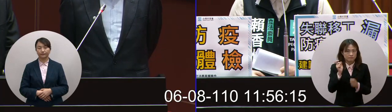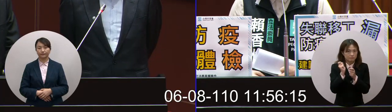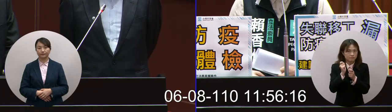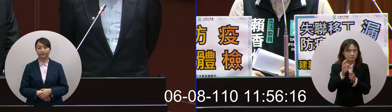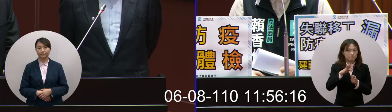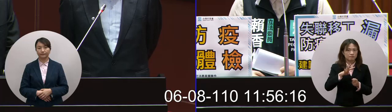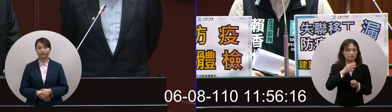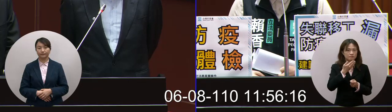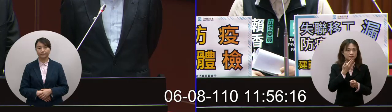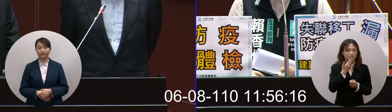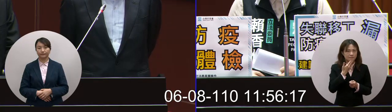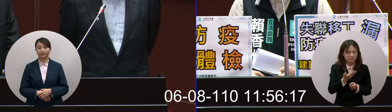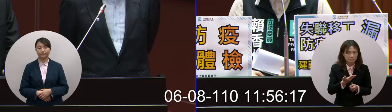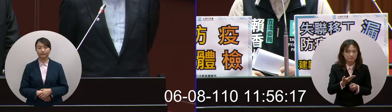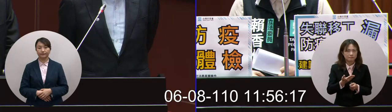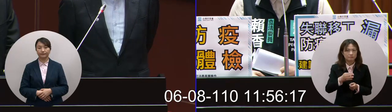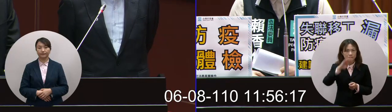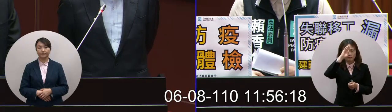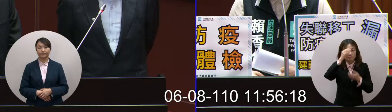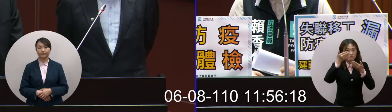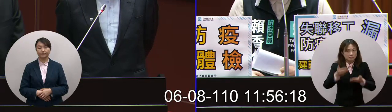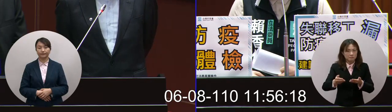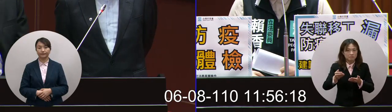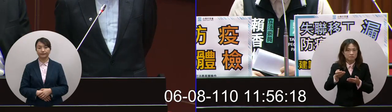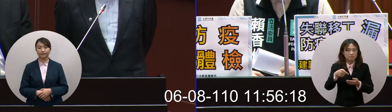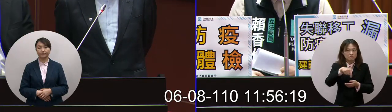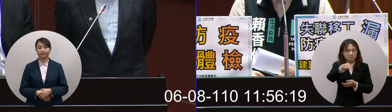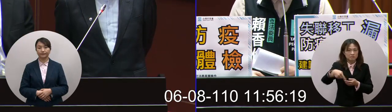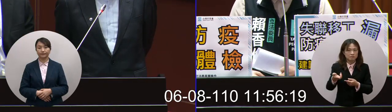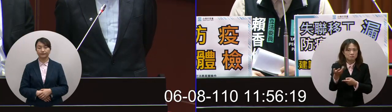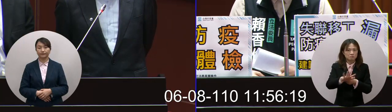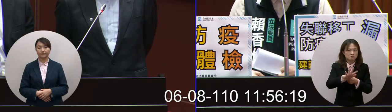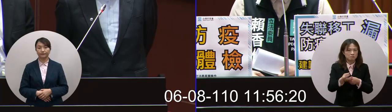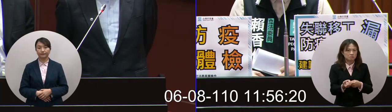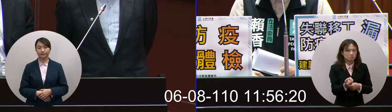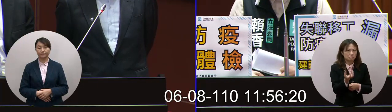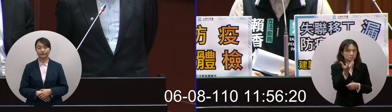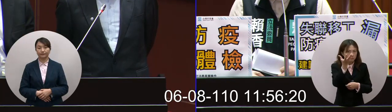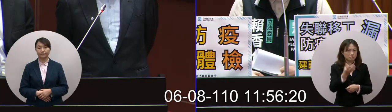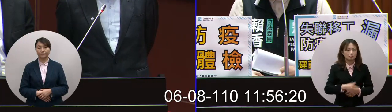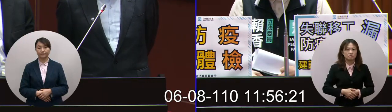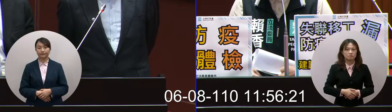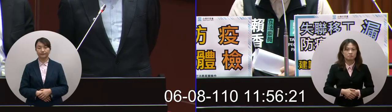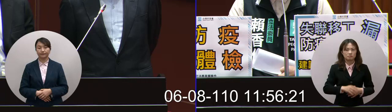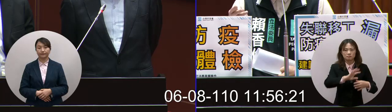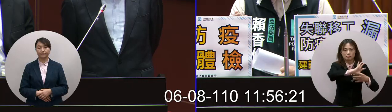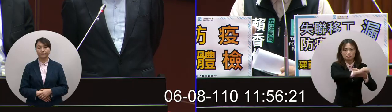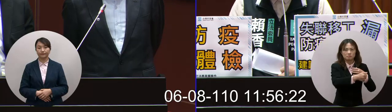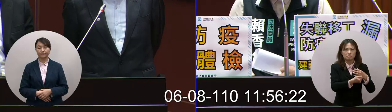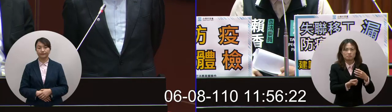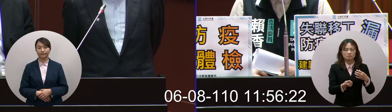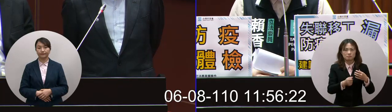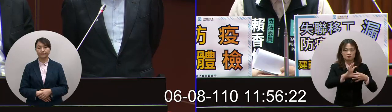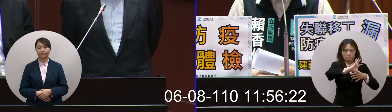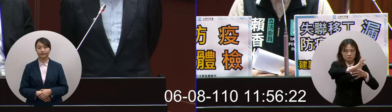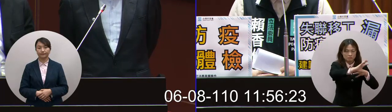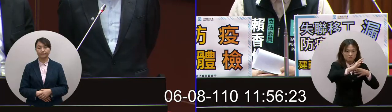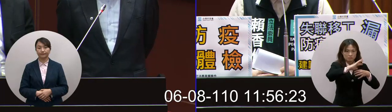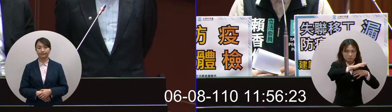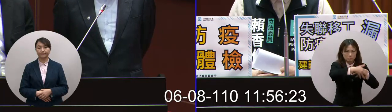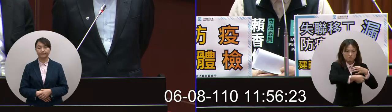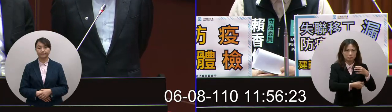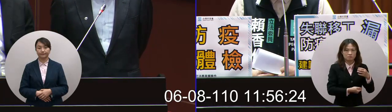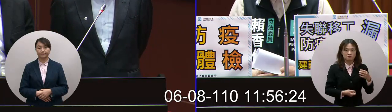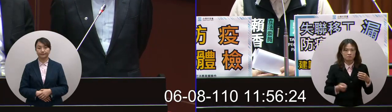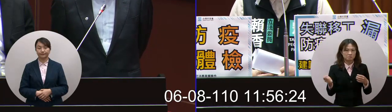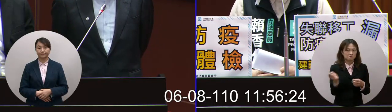跟重症的死亡的量数据也升高哈、哦，那这个高于全球，这也是部长您说的。还有